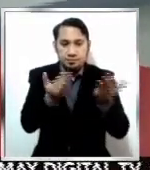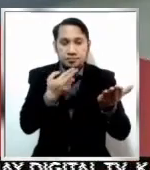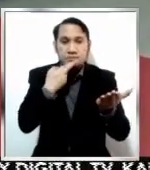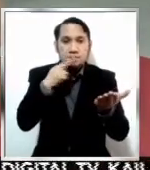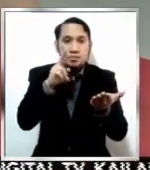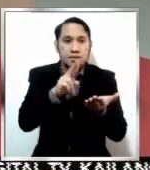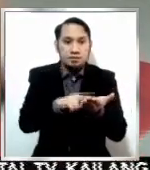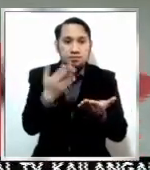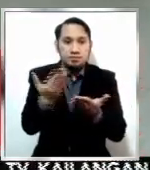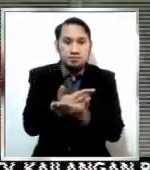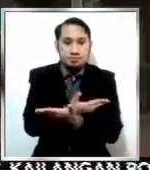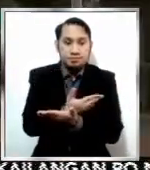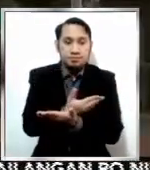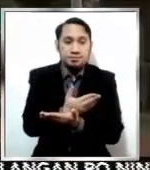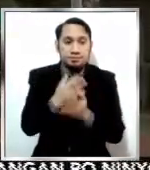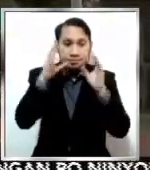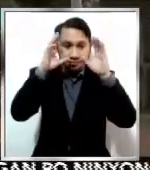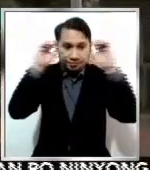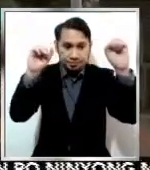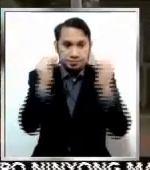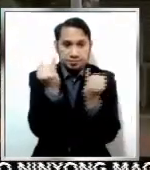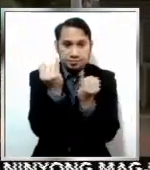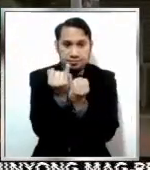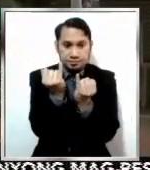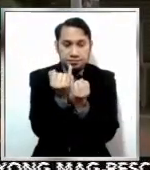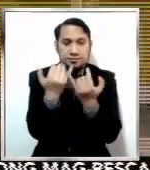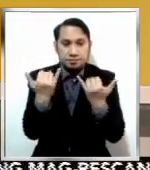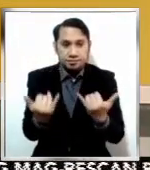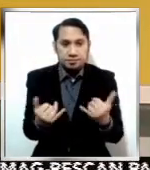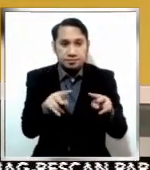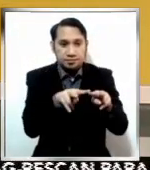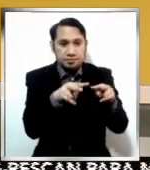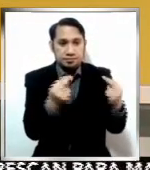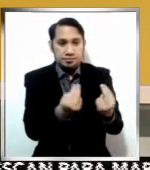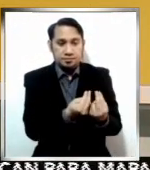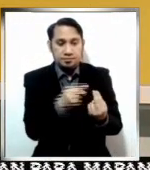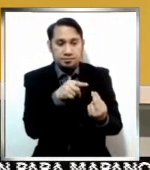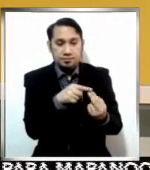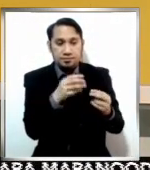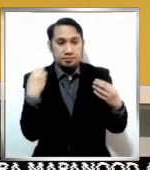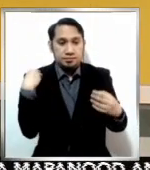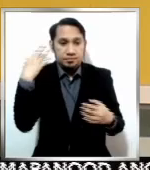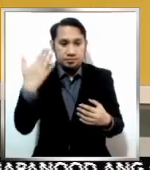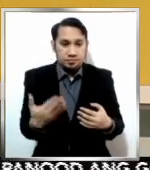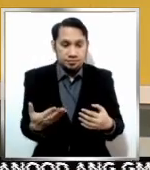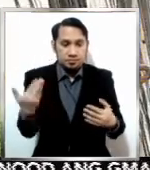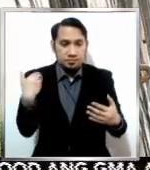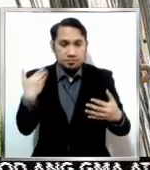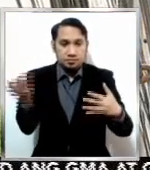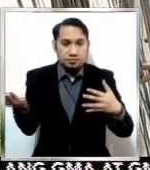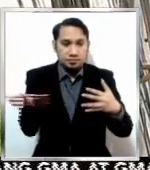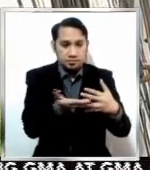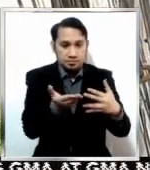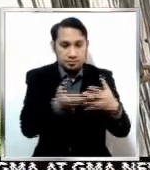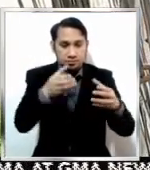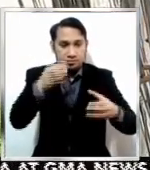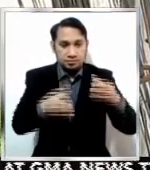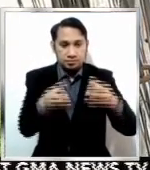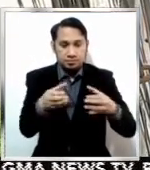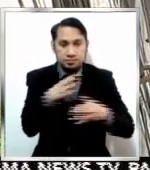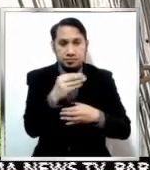Gierran kay Pangulong Duterte. Nasa pwesto pa rin ang mga opisyal ng PhilHealth. Nakakasuhan ng DOJ Task Force, pati na ibang opisyal